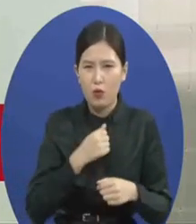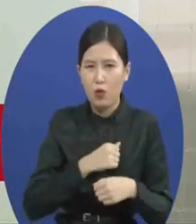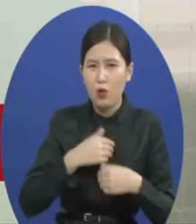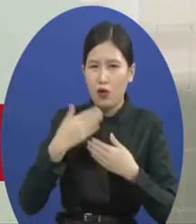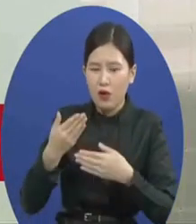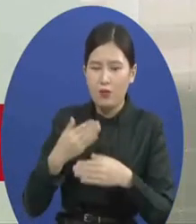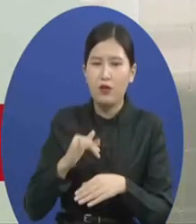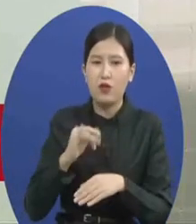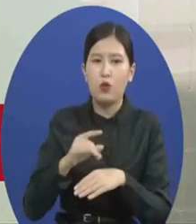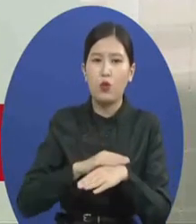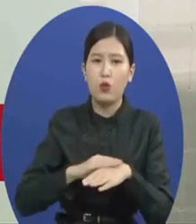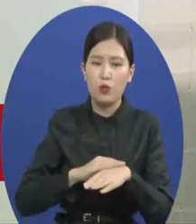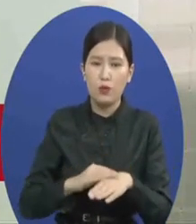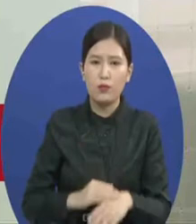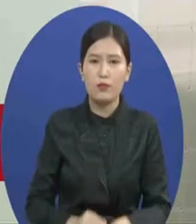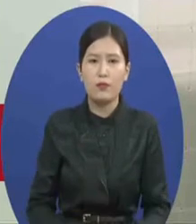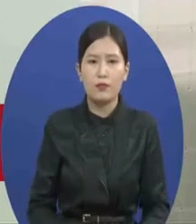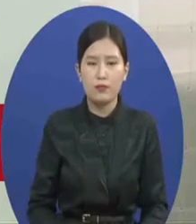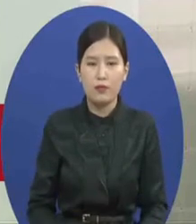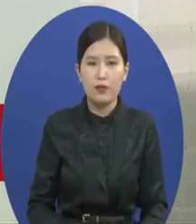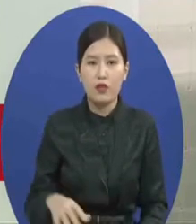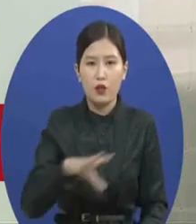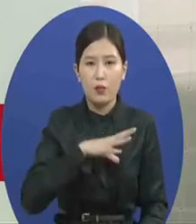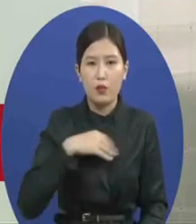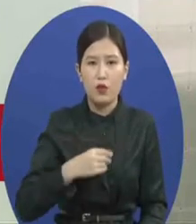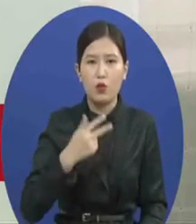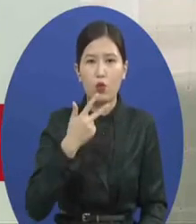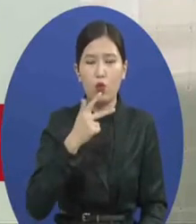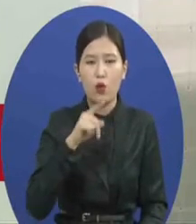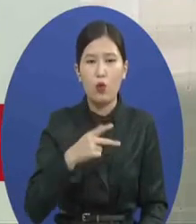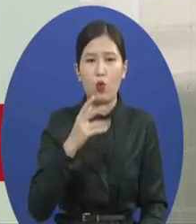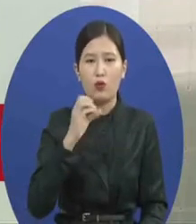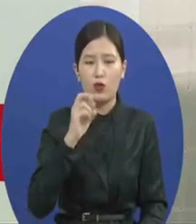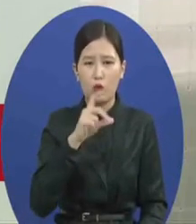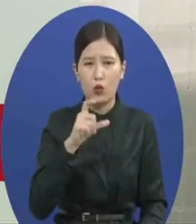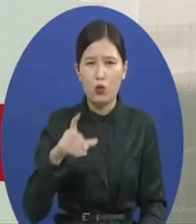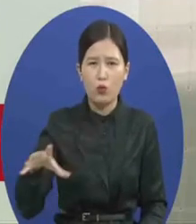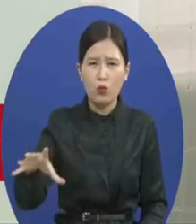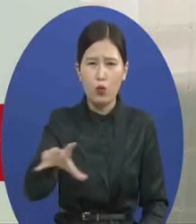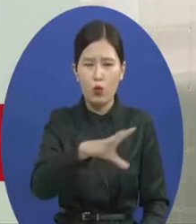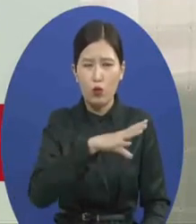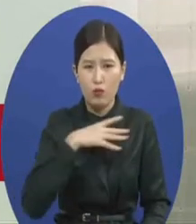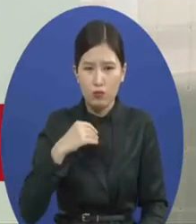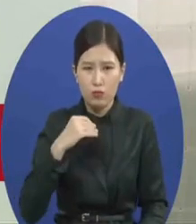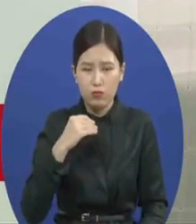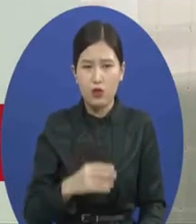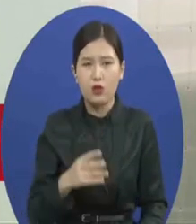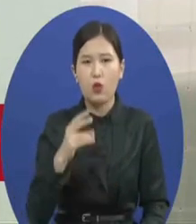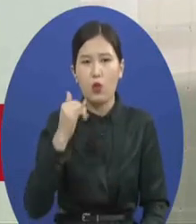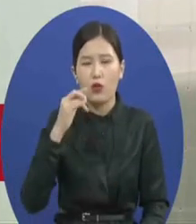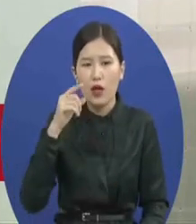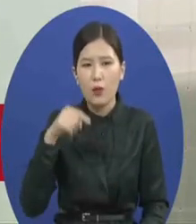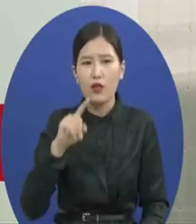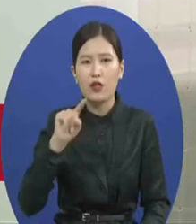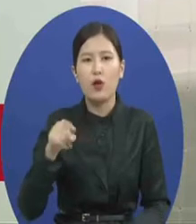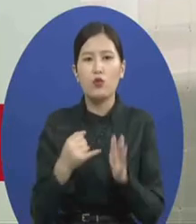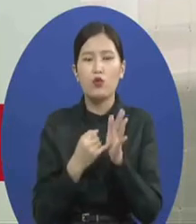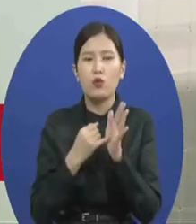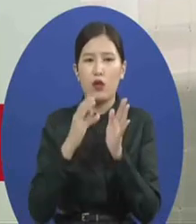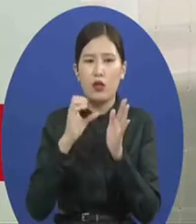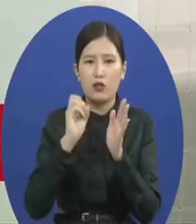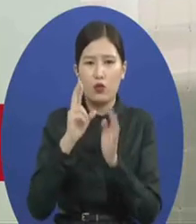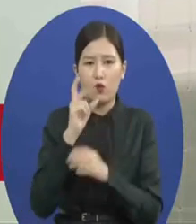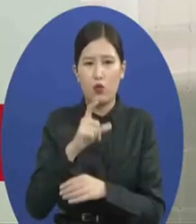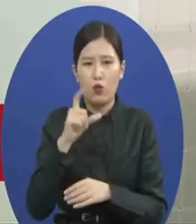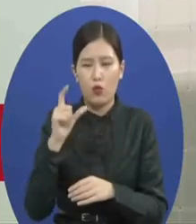уучлал хүсье. Бид анхудаа 3.3 саяулаа, тэр тус маань нийслэлийн 1.6 саяулаа энэхүү хөл хорионы